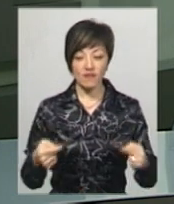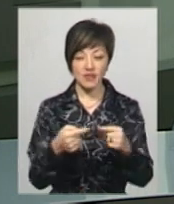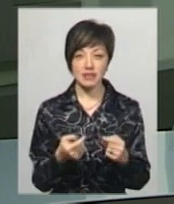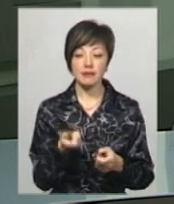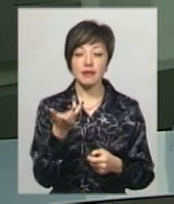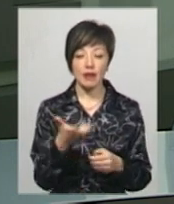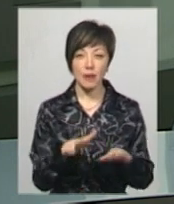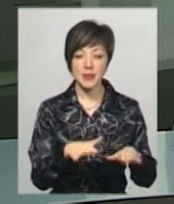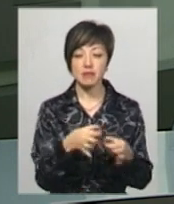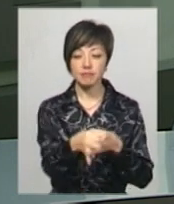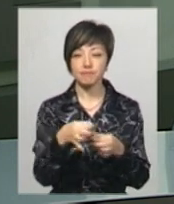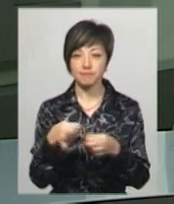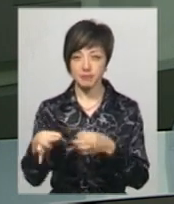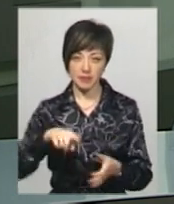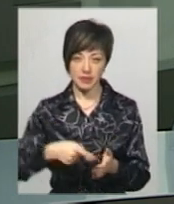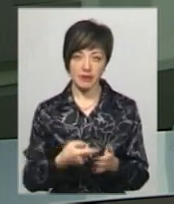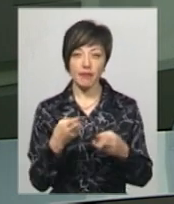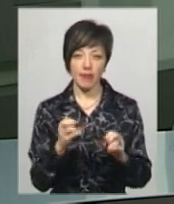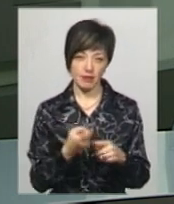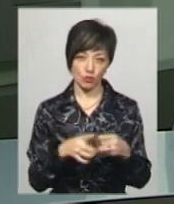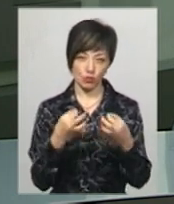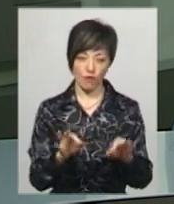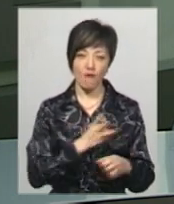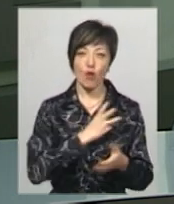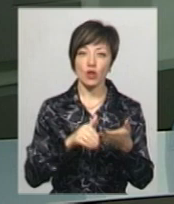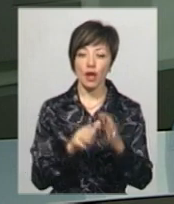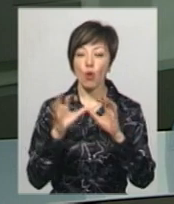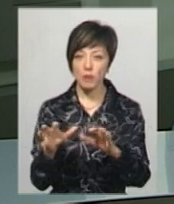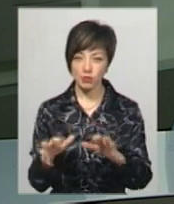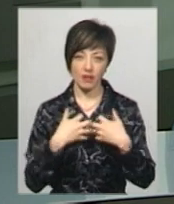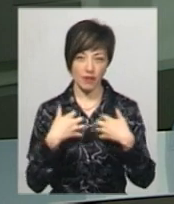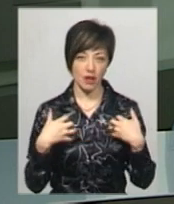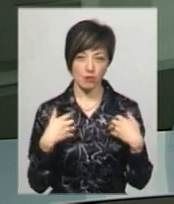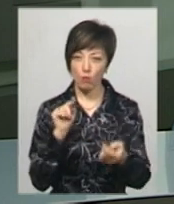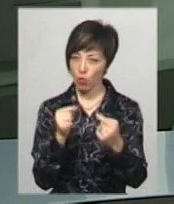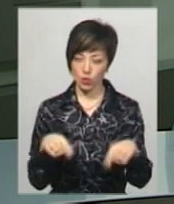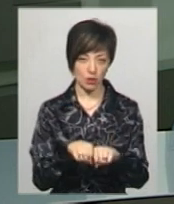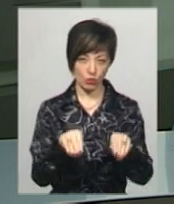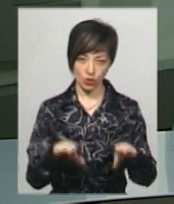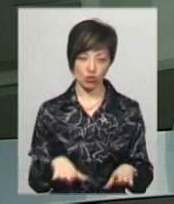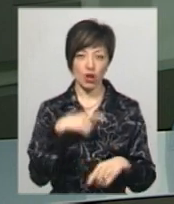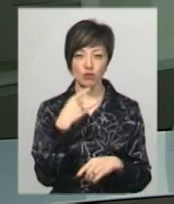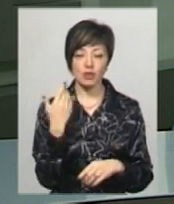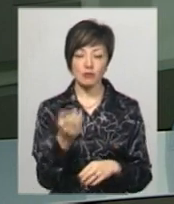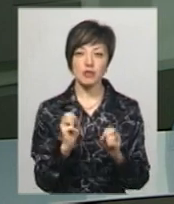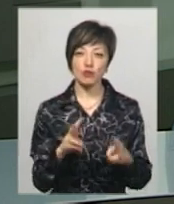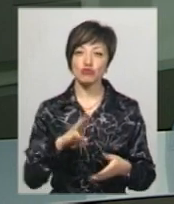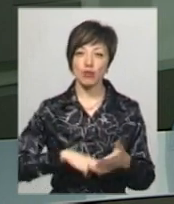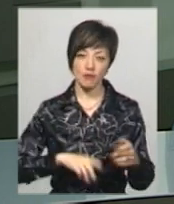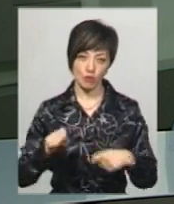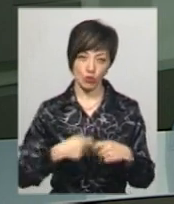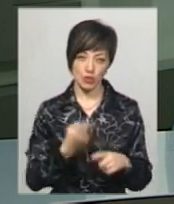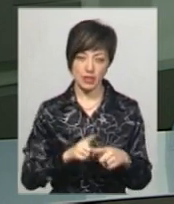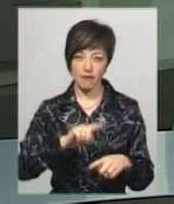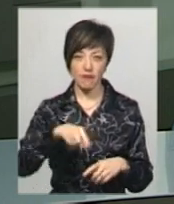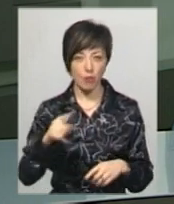кілька місць на околиці міста, де це дозволено. Волонтери, які опікуються тваринами, проти такого рішення. Кажуть, що їм загрожує штраф за порушення